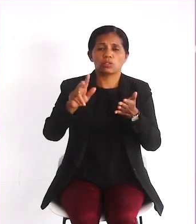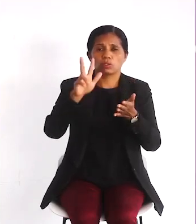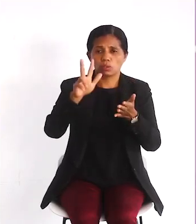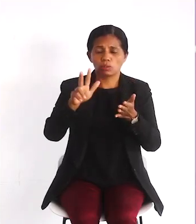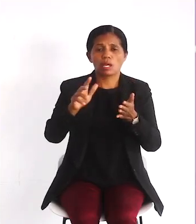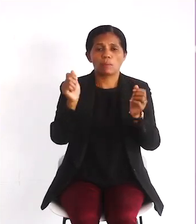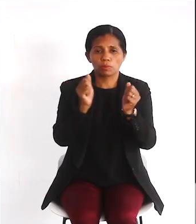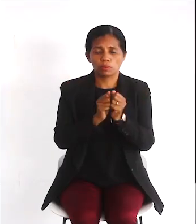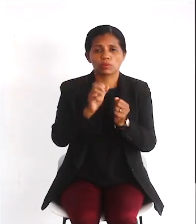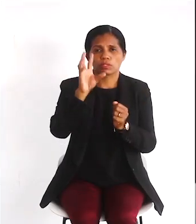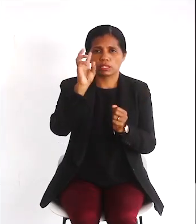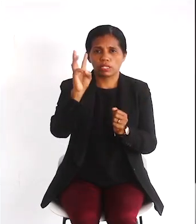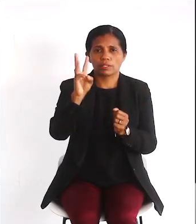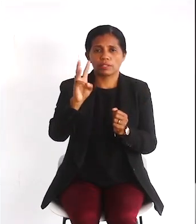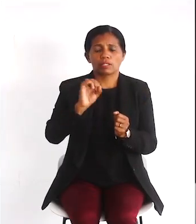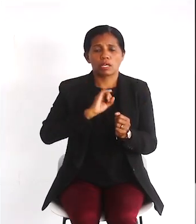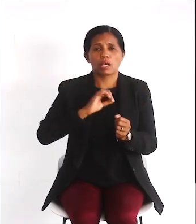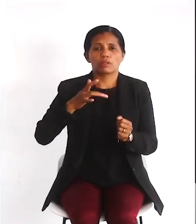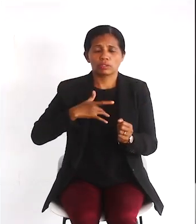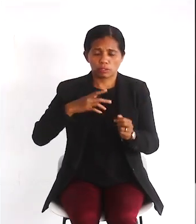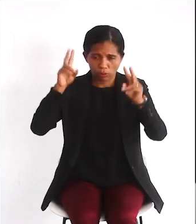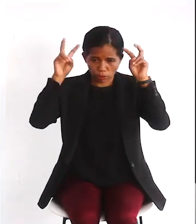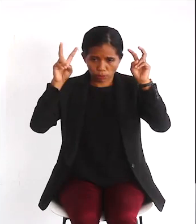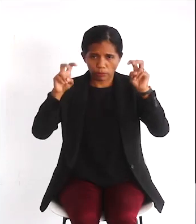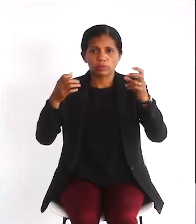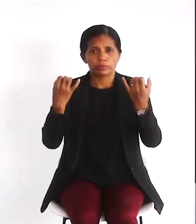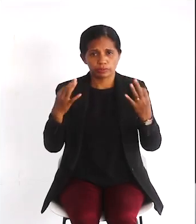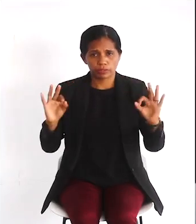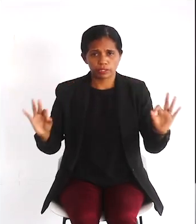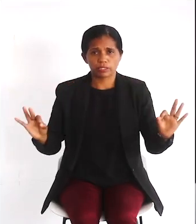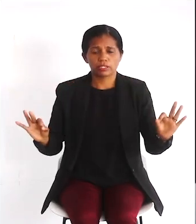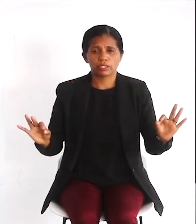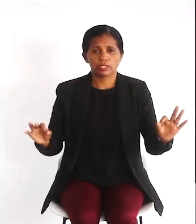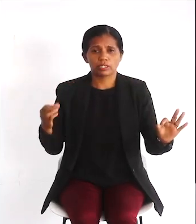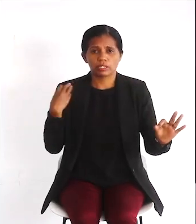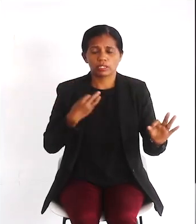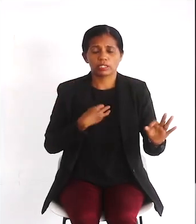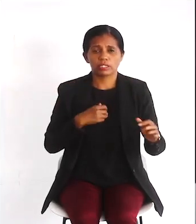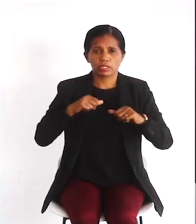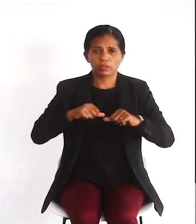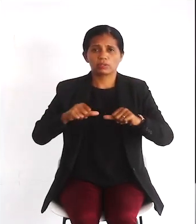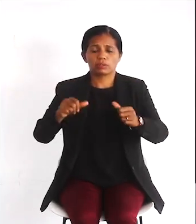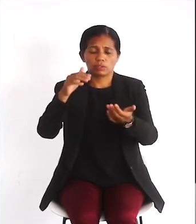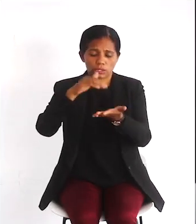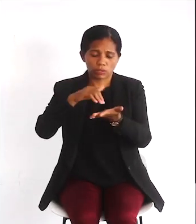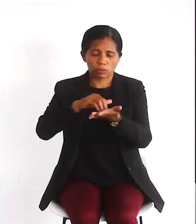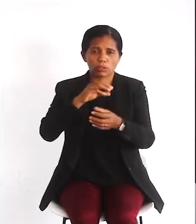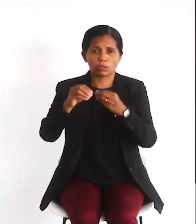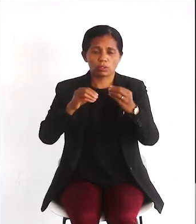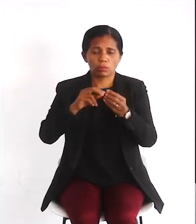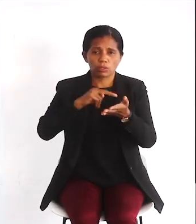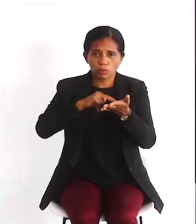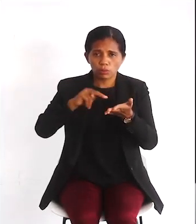nen. Hau senti, topiku oheng makremata ihene. Ita se continua estuda konoba numero negativo